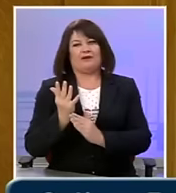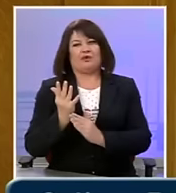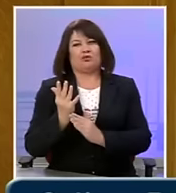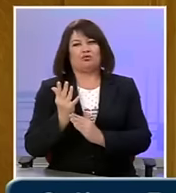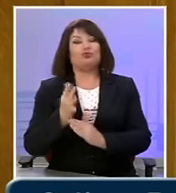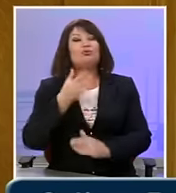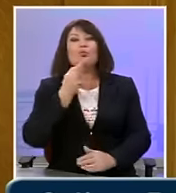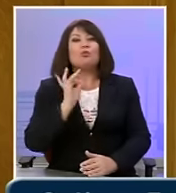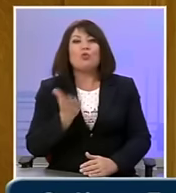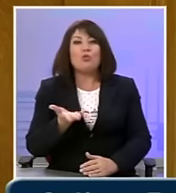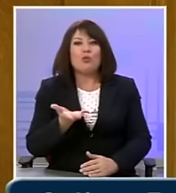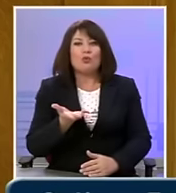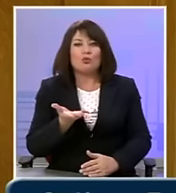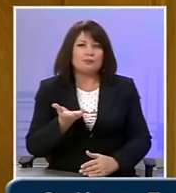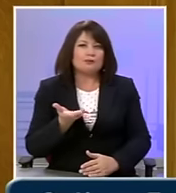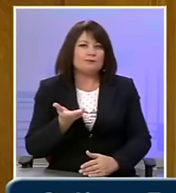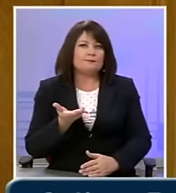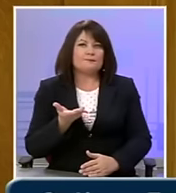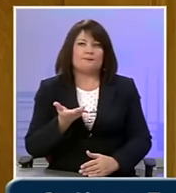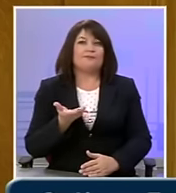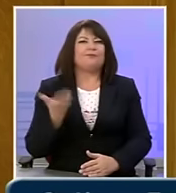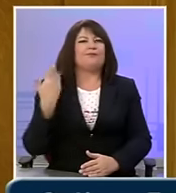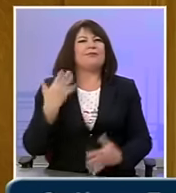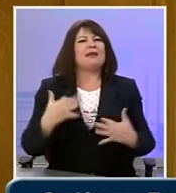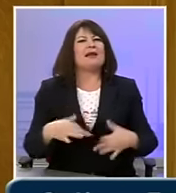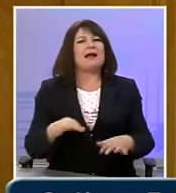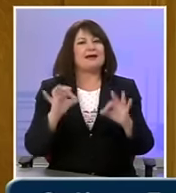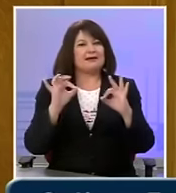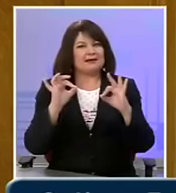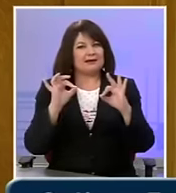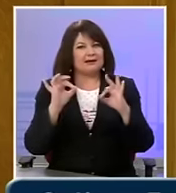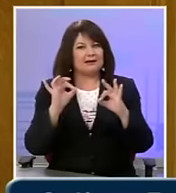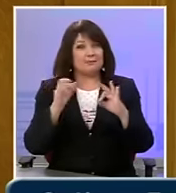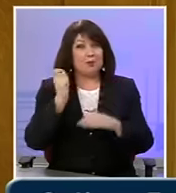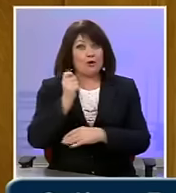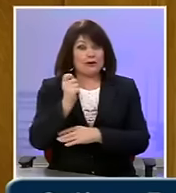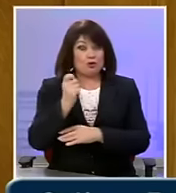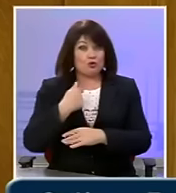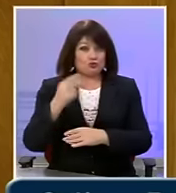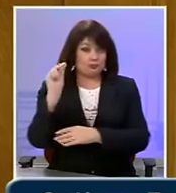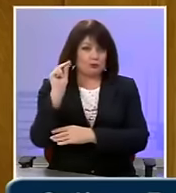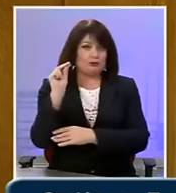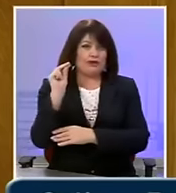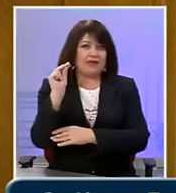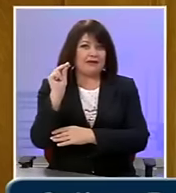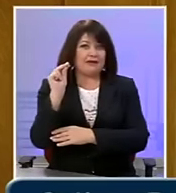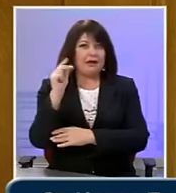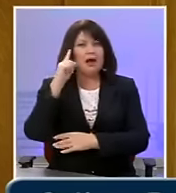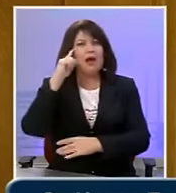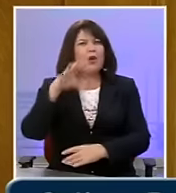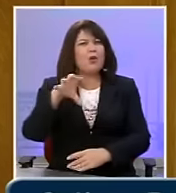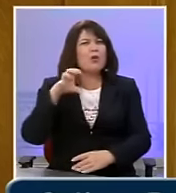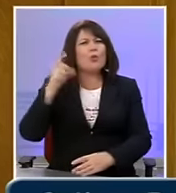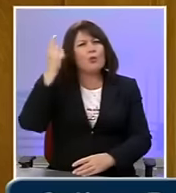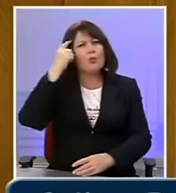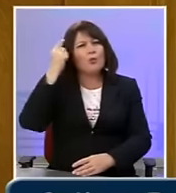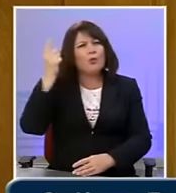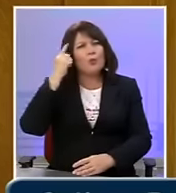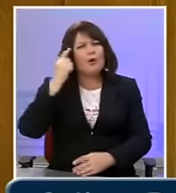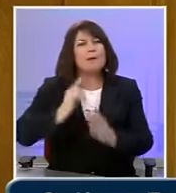γιατί από την αρχή της πολιτικής μου δέσμευσης με εμπνέουν οι